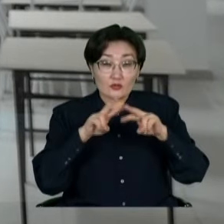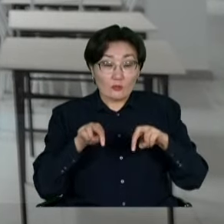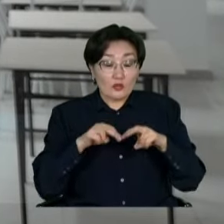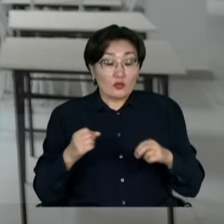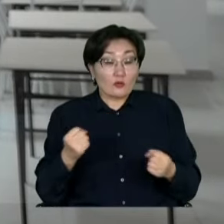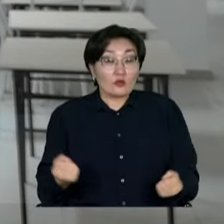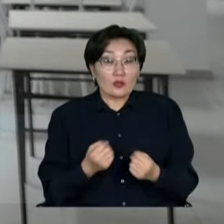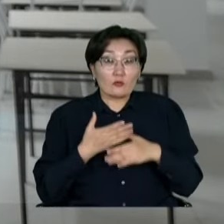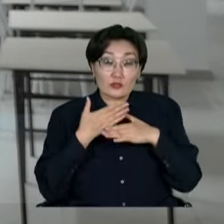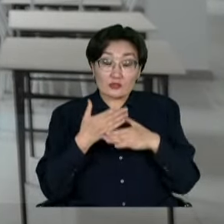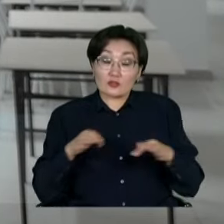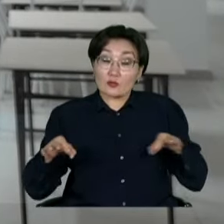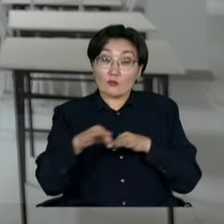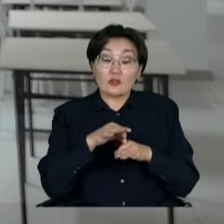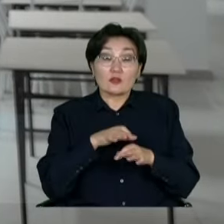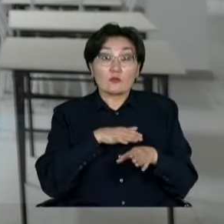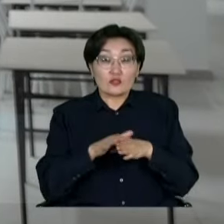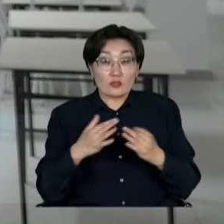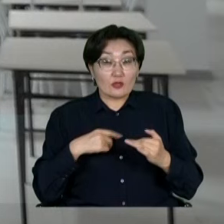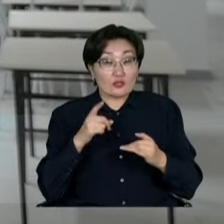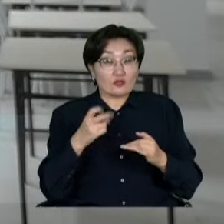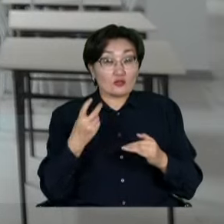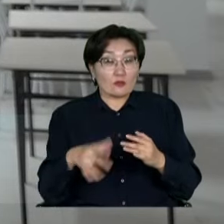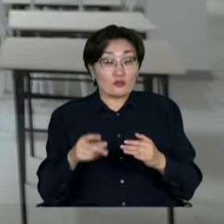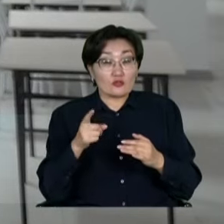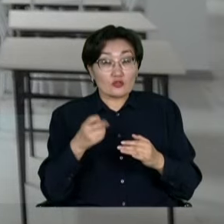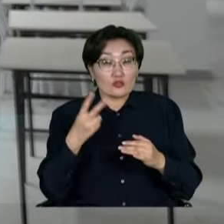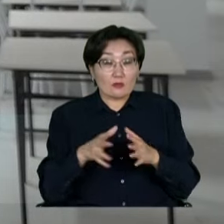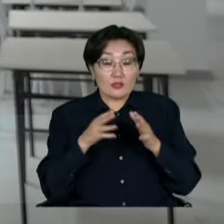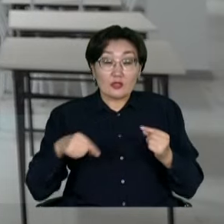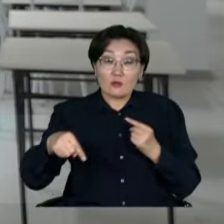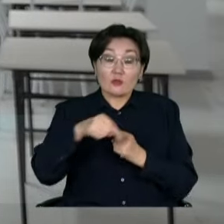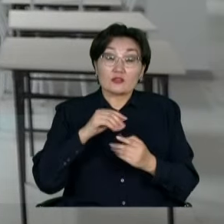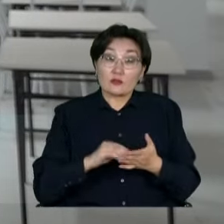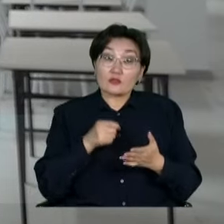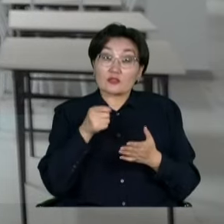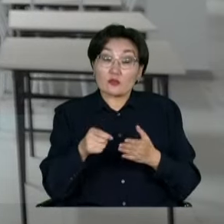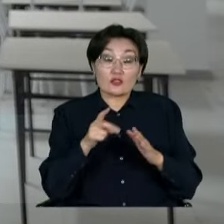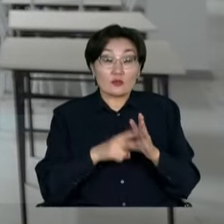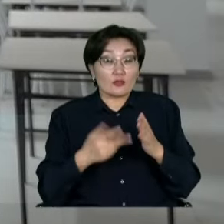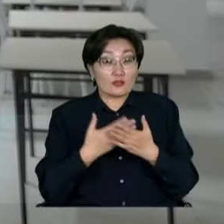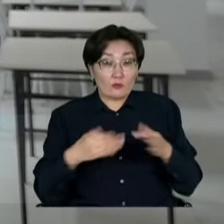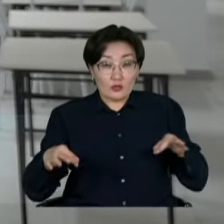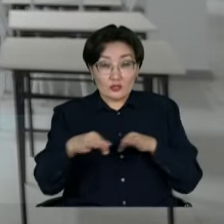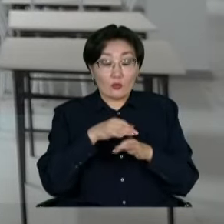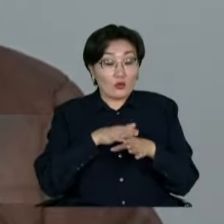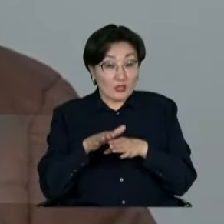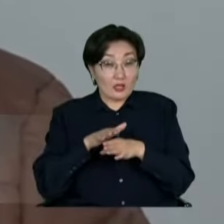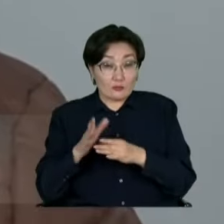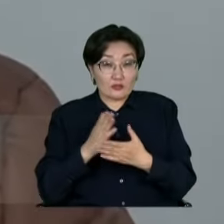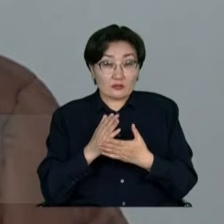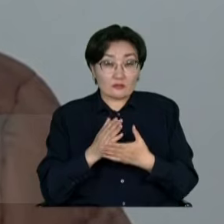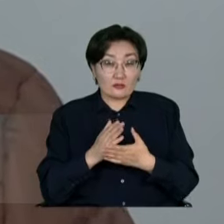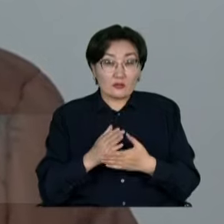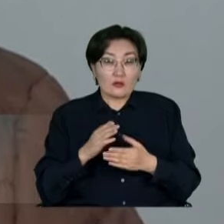қолдау көрсетіледі. Жоба іске қосылғалы бізге 120-дан аса инвестордан өтінім түсті. Қазір 70-ке жуық жоба қолға алынған. Көңіл